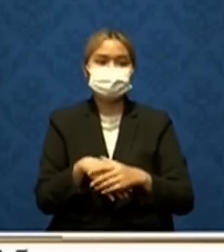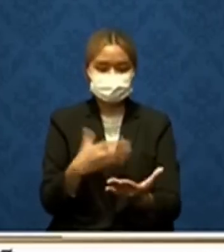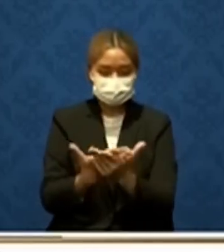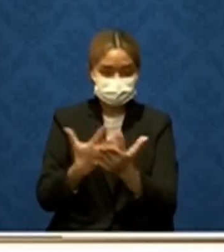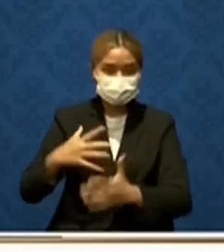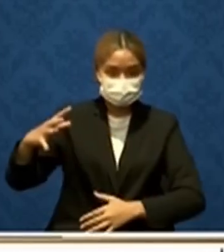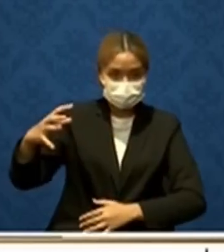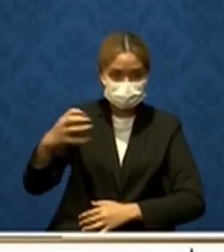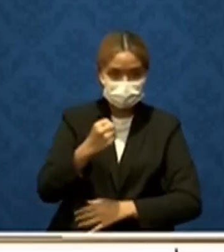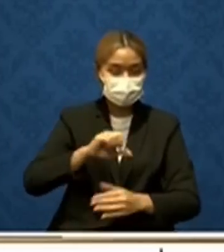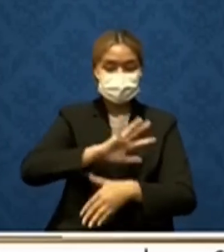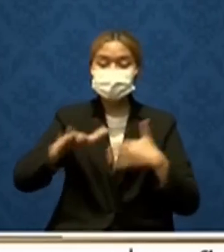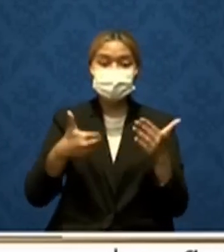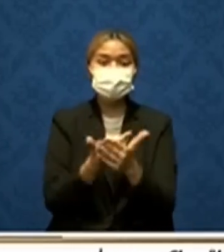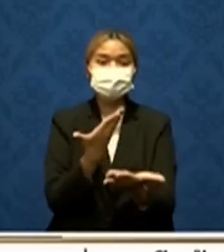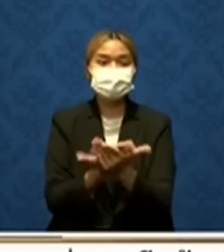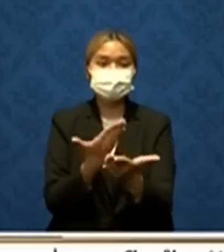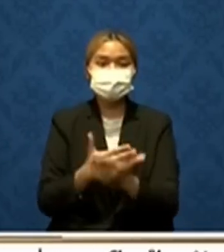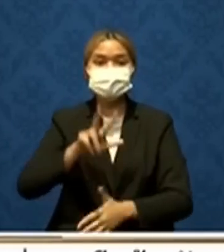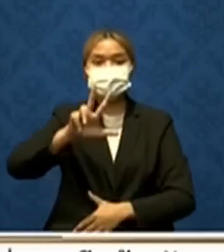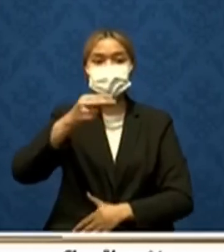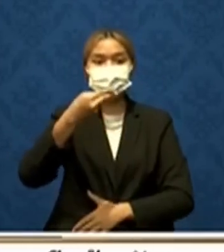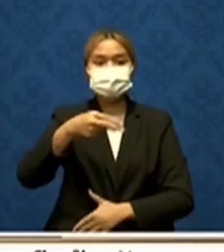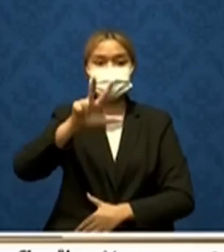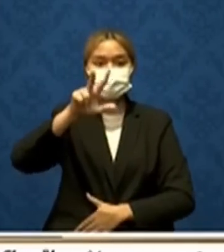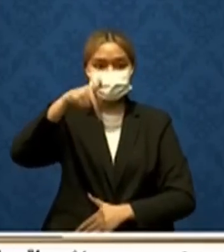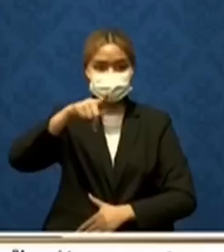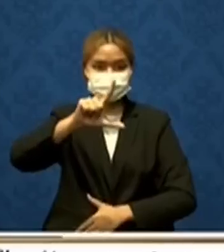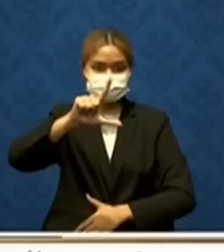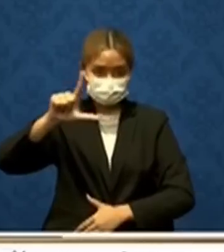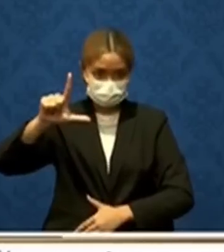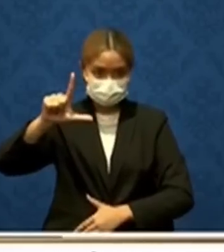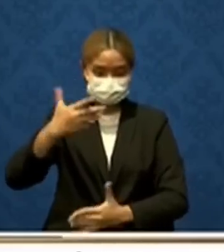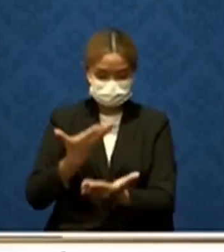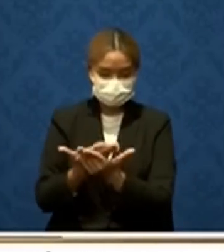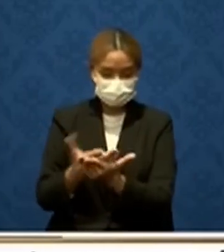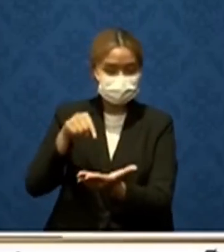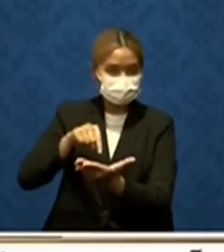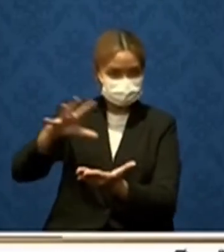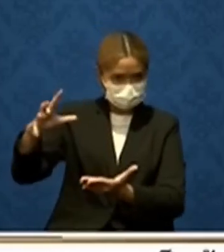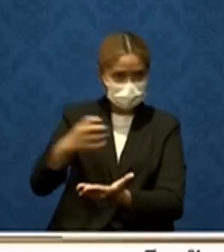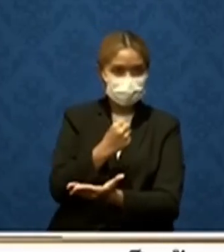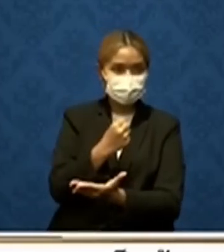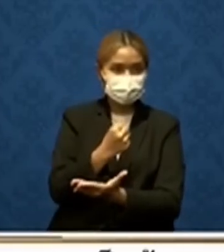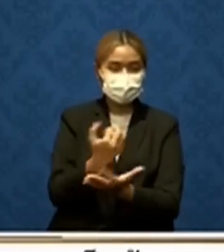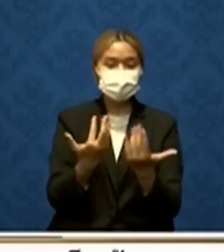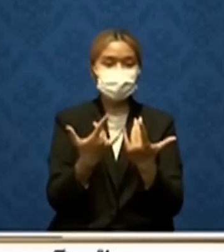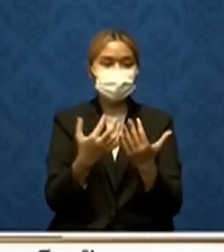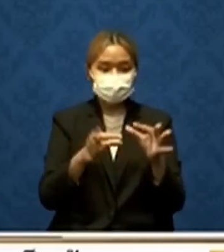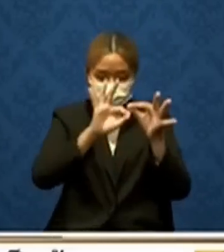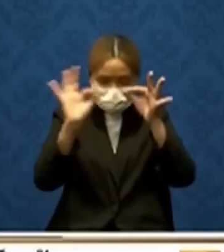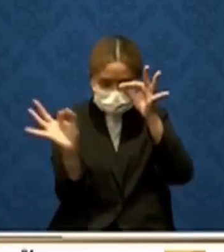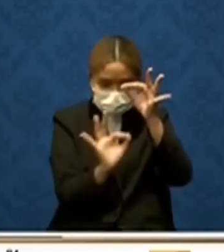ทั้งหมด 3หมื่น 3พันล้านอ่าเดี๋ยวผมจะให้รายละเอียดว่าออกพ.ศ.